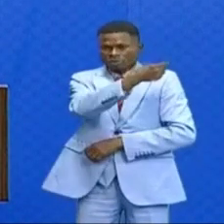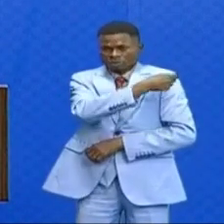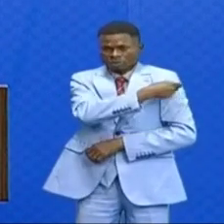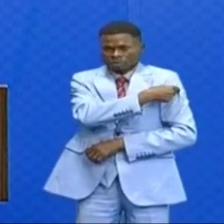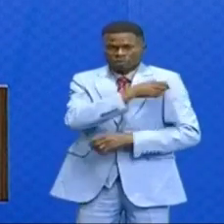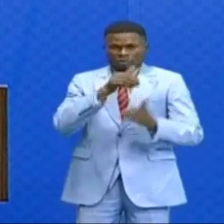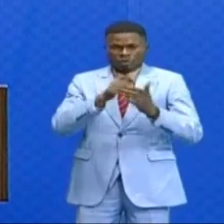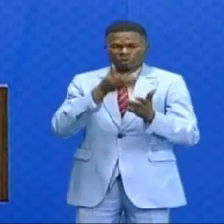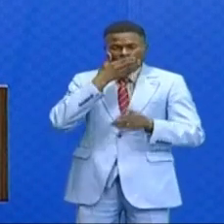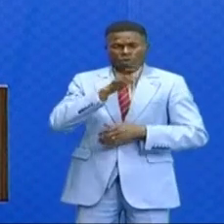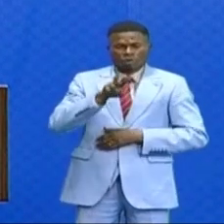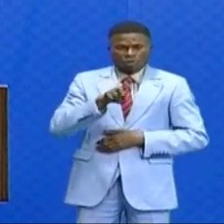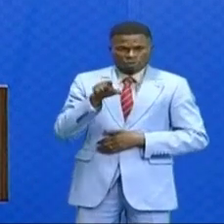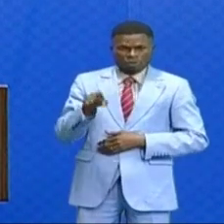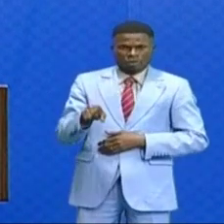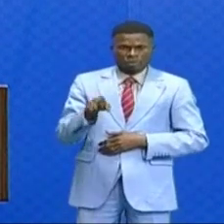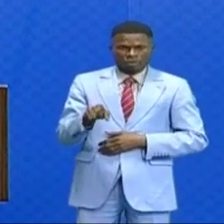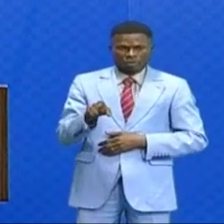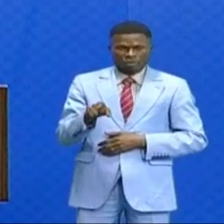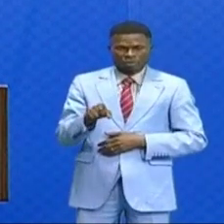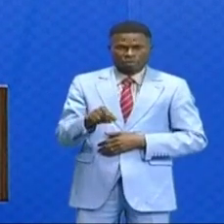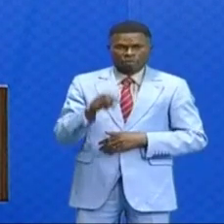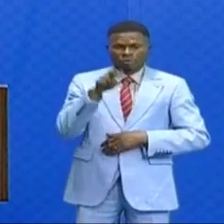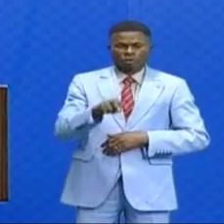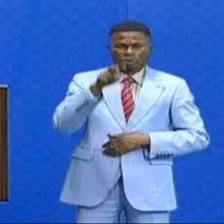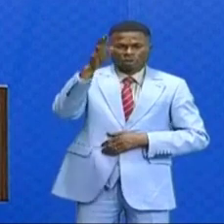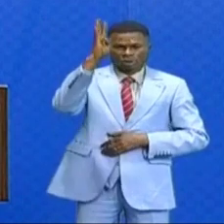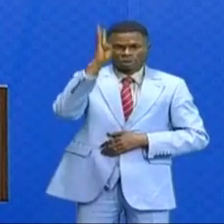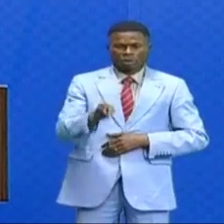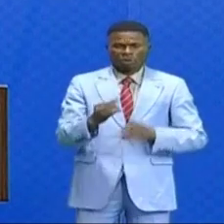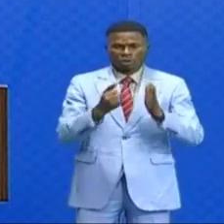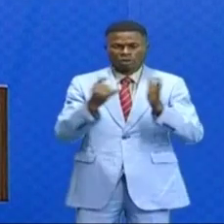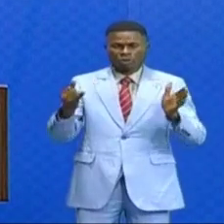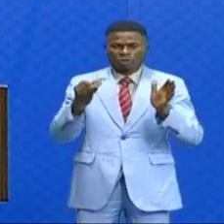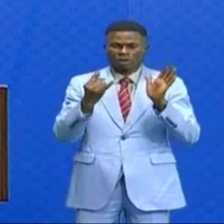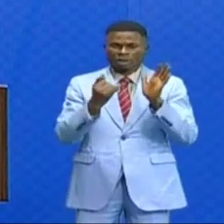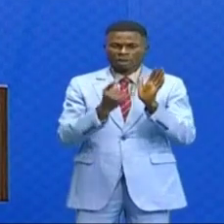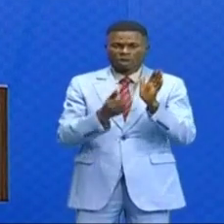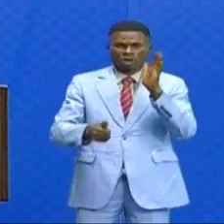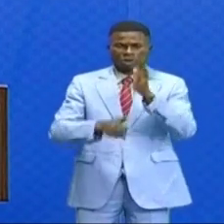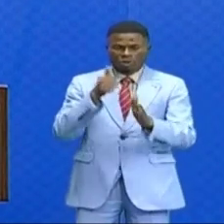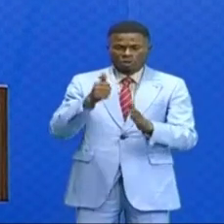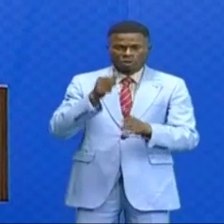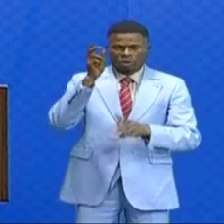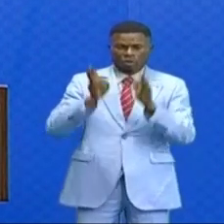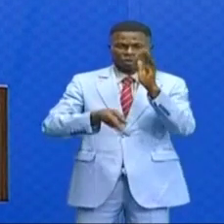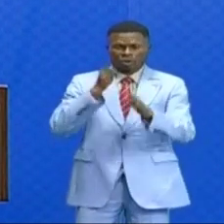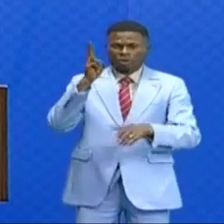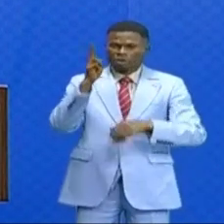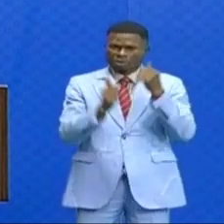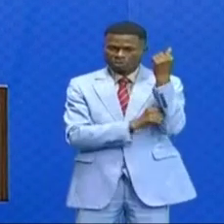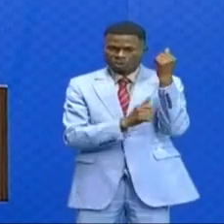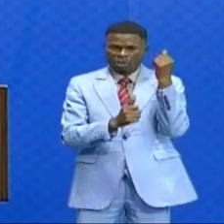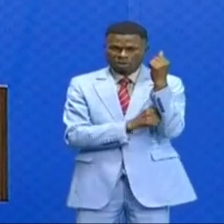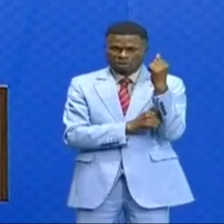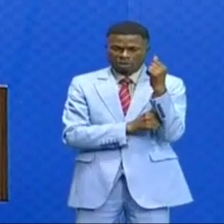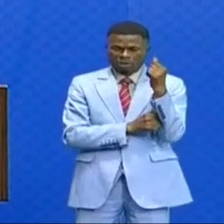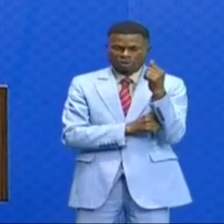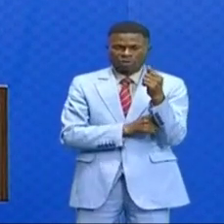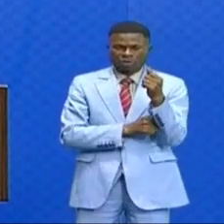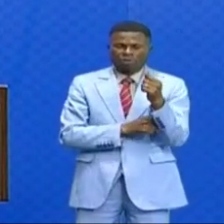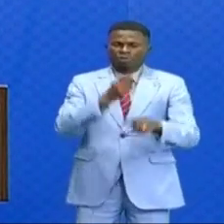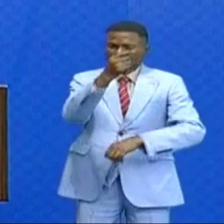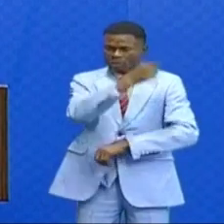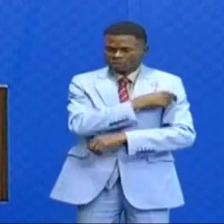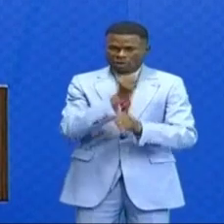la Covid-19. Et 2 471 211 personnes sont complètement